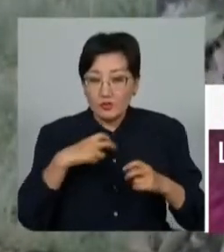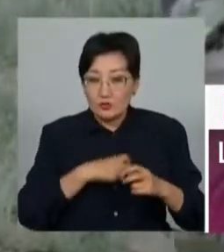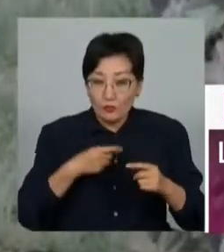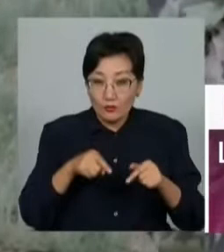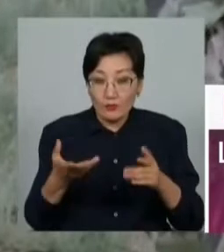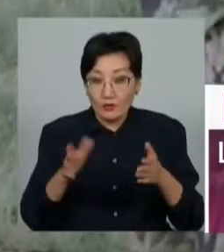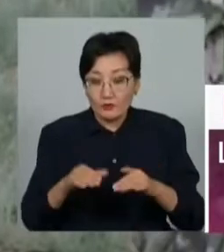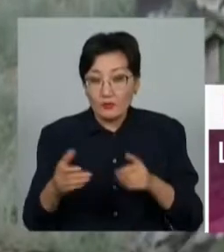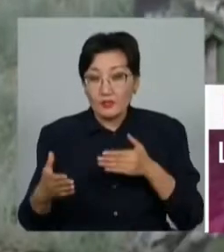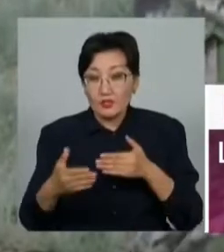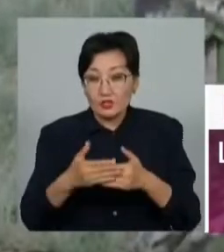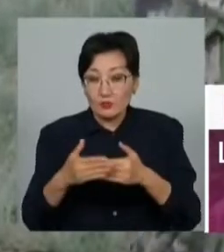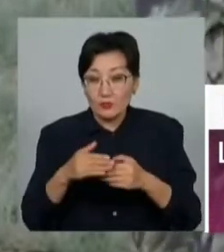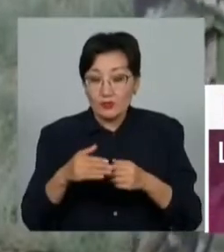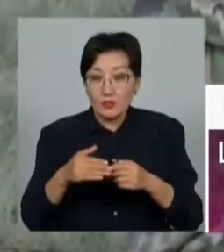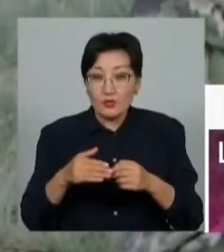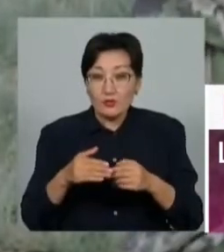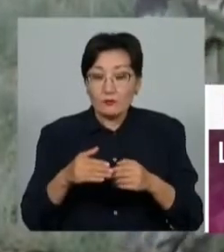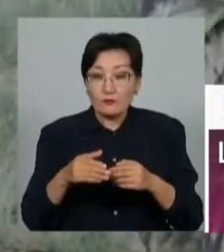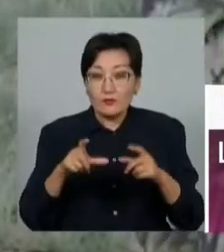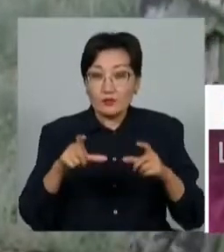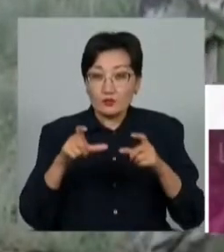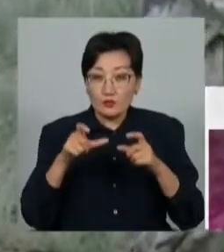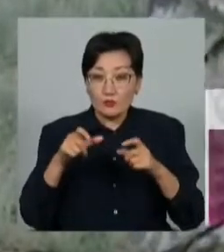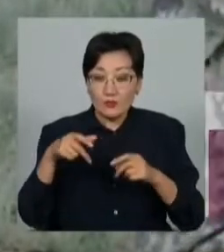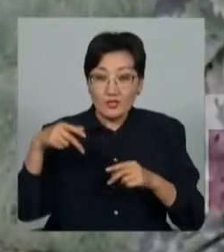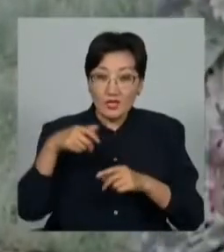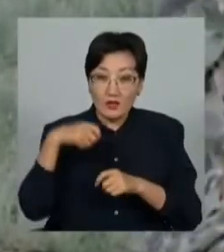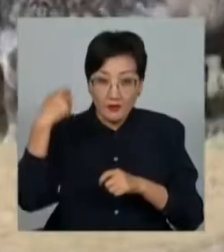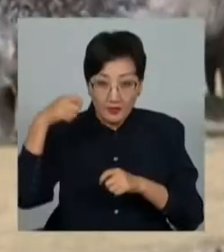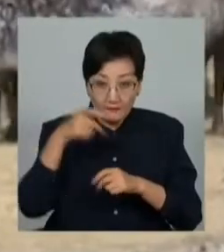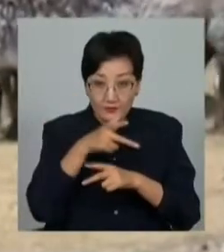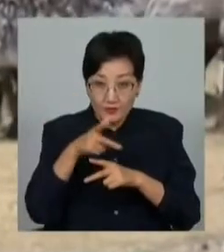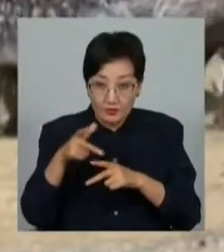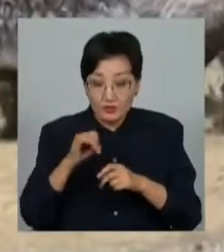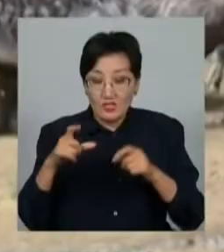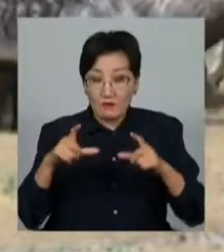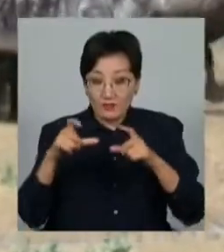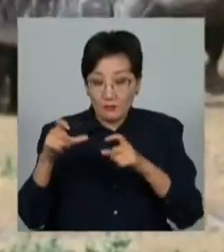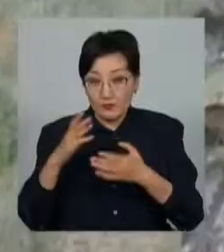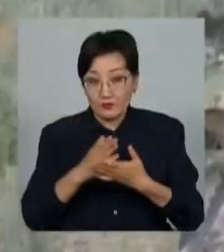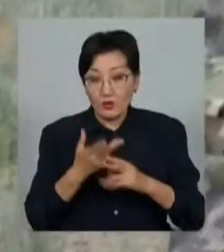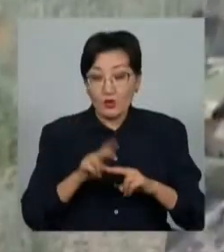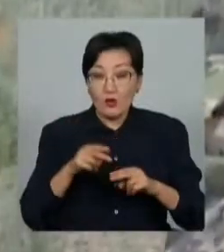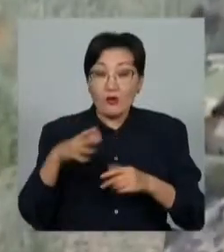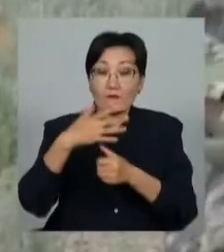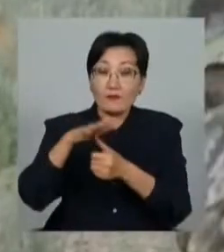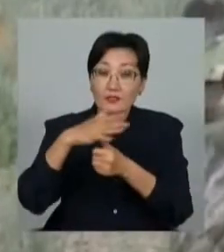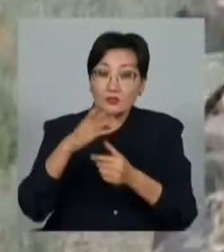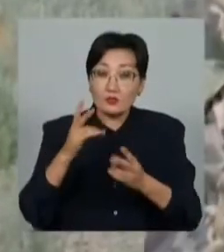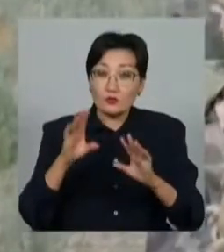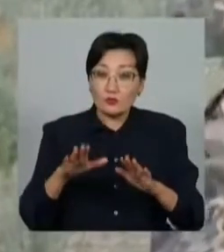кейін жақындап қалса түсіріп, үріктіп түсіріп алатыны бар. Видео түсіріп алатыны бар, фотоаппараты да бар. Бұл как вертолет сияқты болып